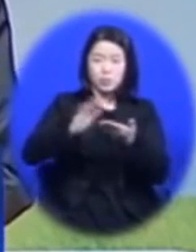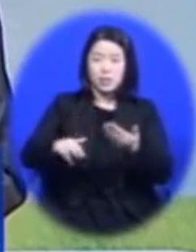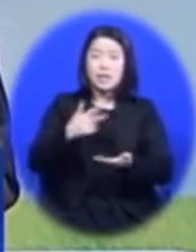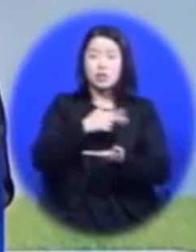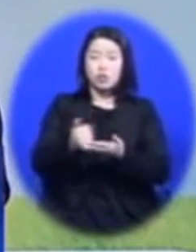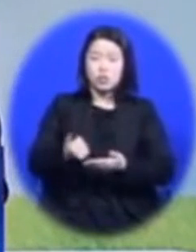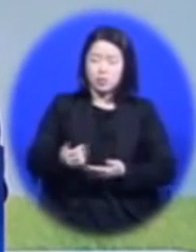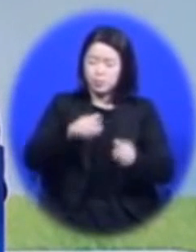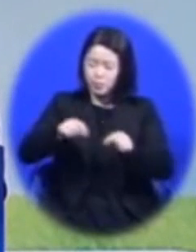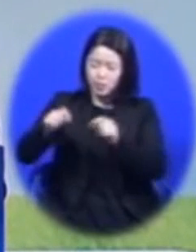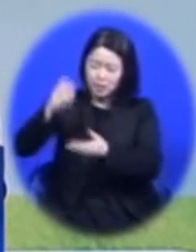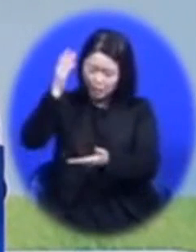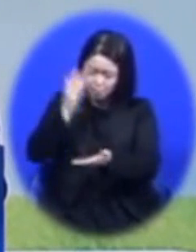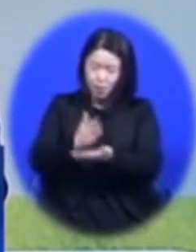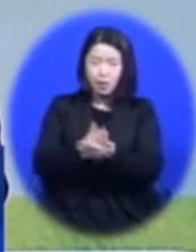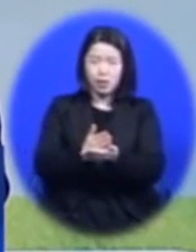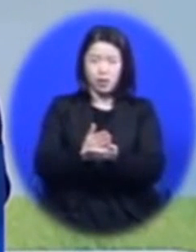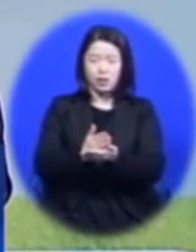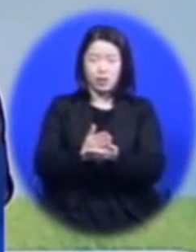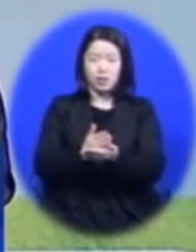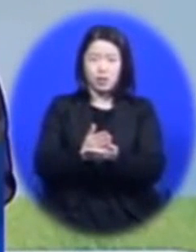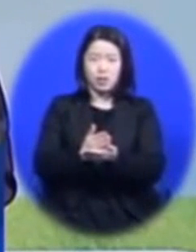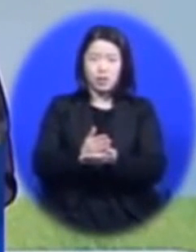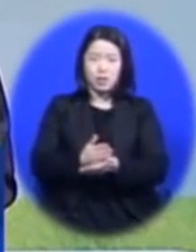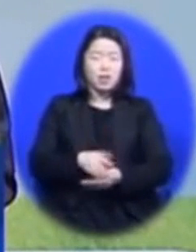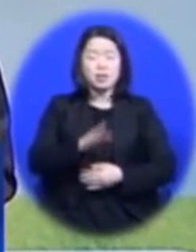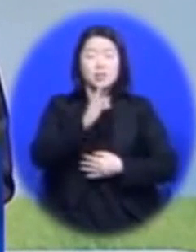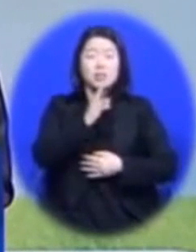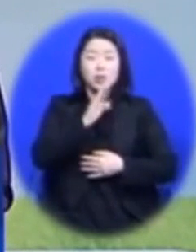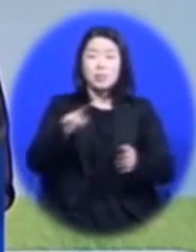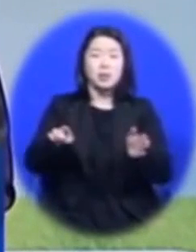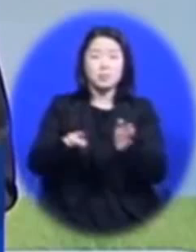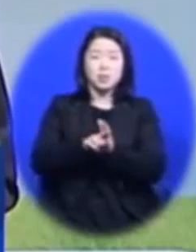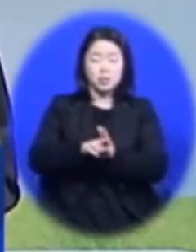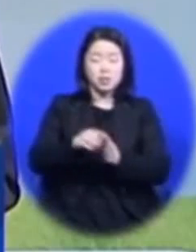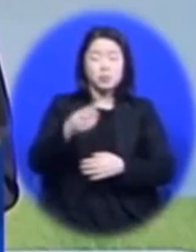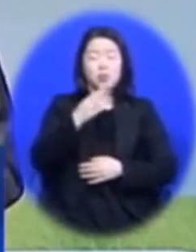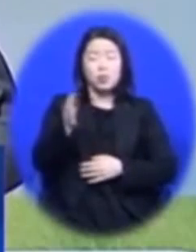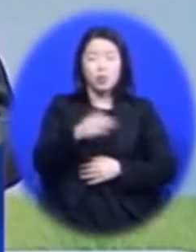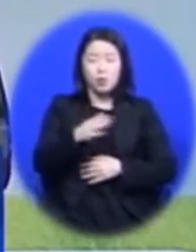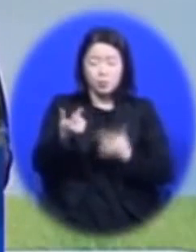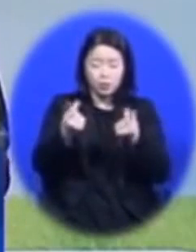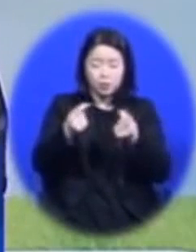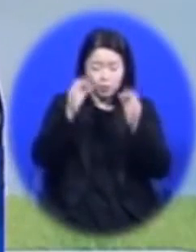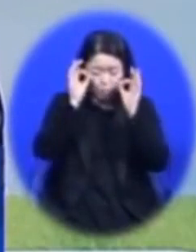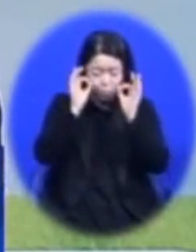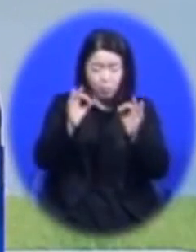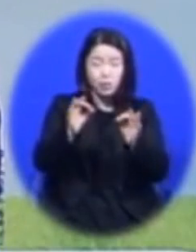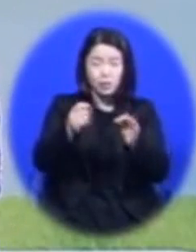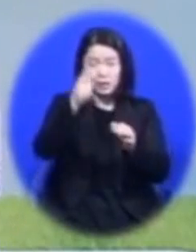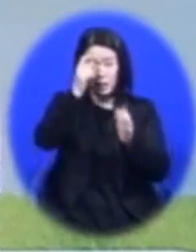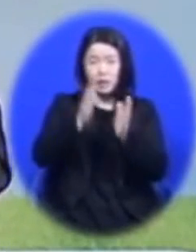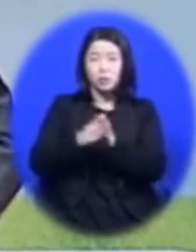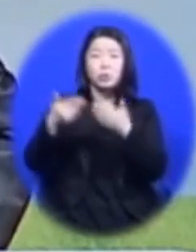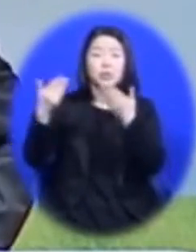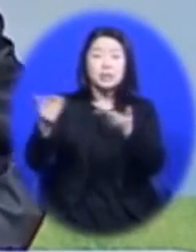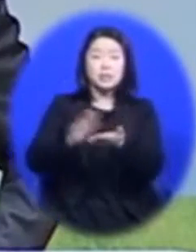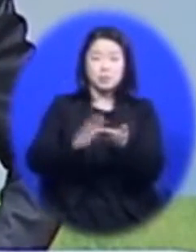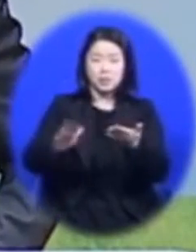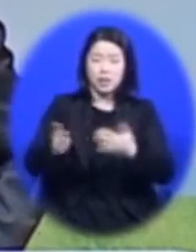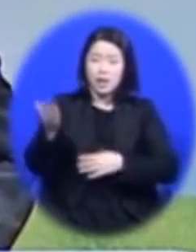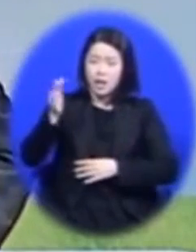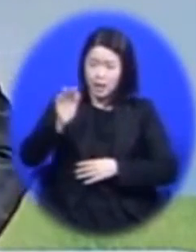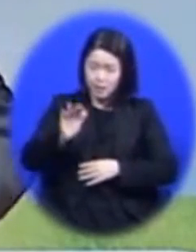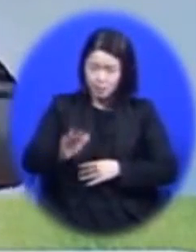주님 지체하지 마십시오. 정말 믿음이 없어 보이는 기도를 하나님께 올려드립니다. 그런데